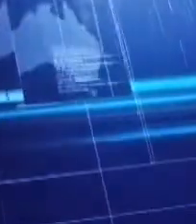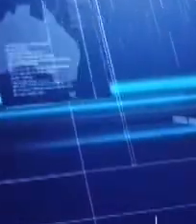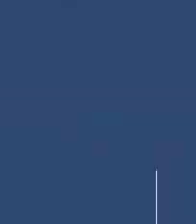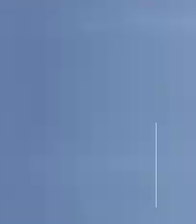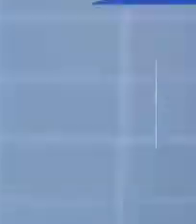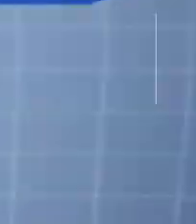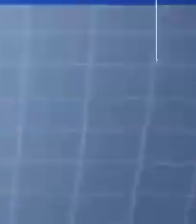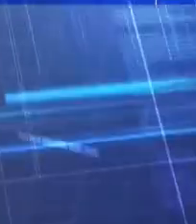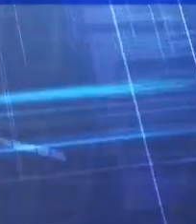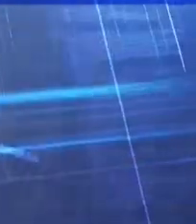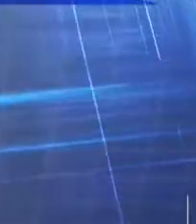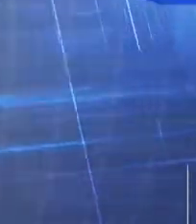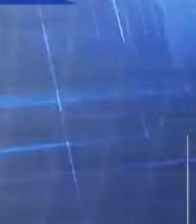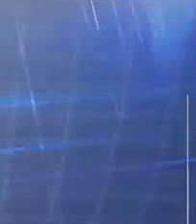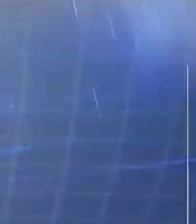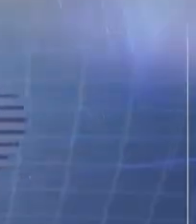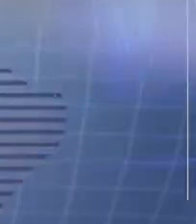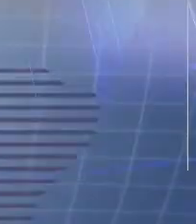MUZIEK